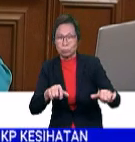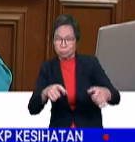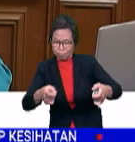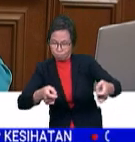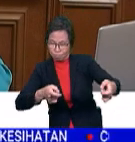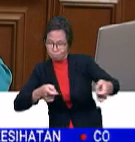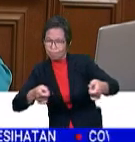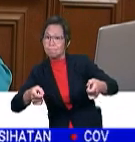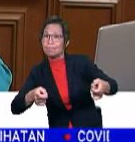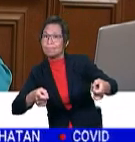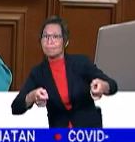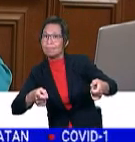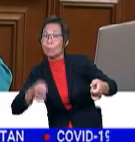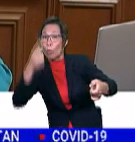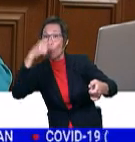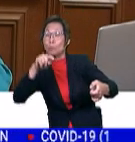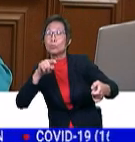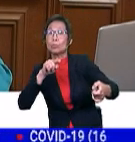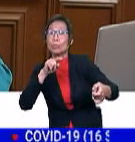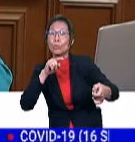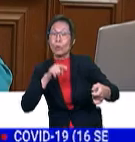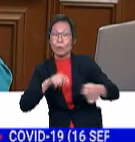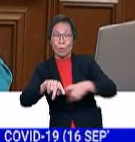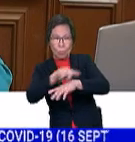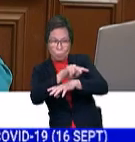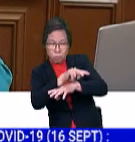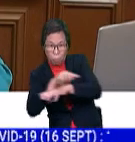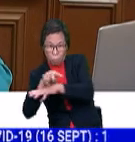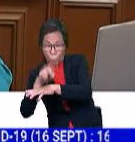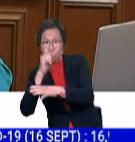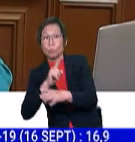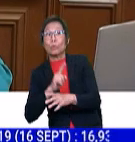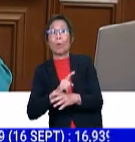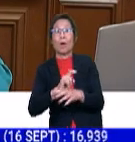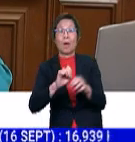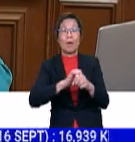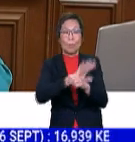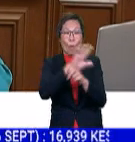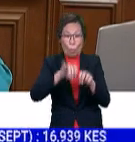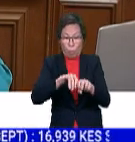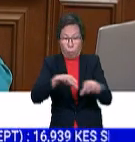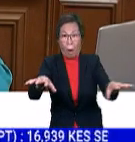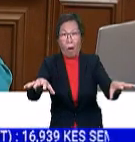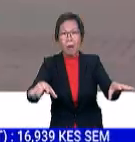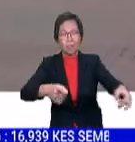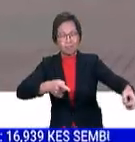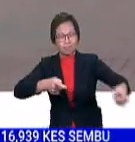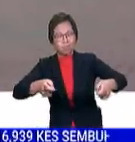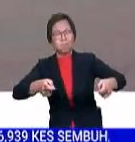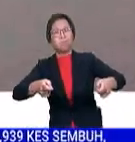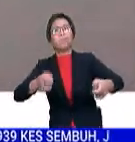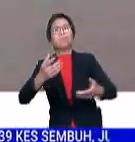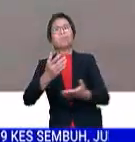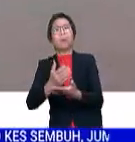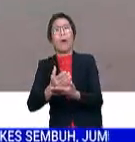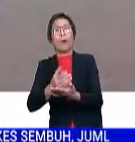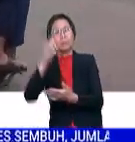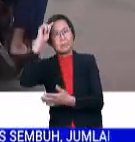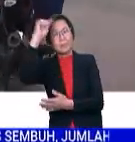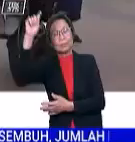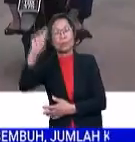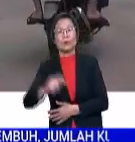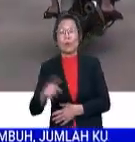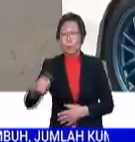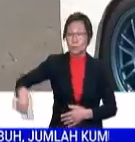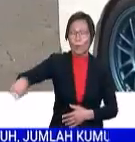kawalan bagi memastikan penularan COVID-19 di negeri Terengganu ini terus terkawal. Orang ramai